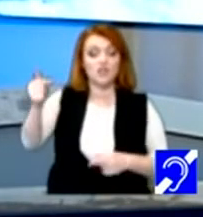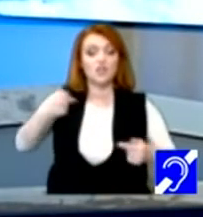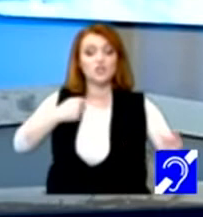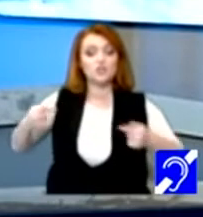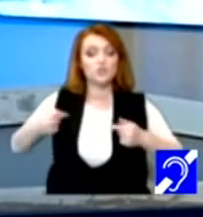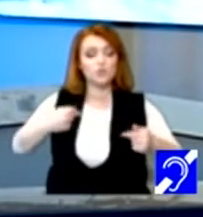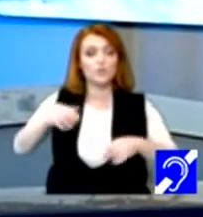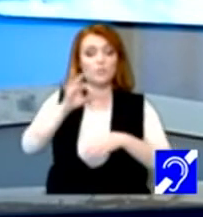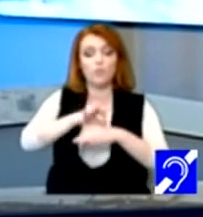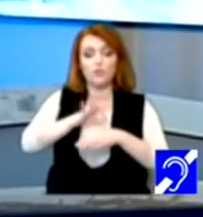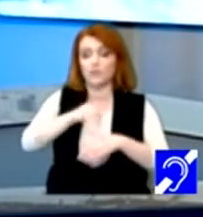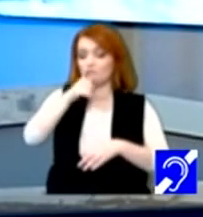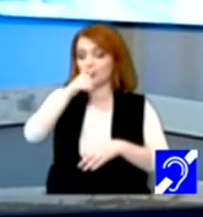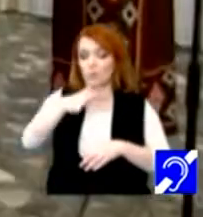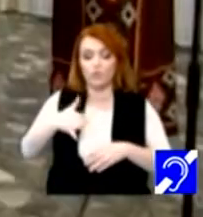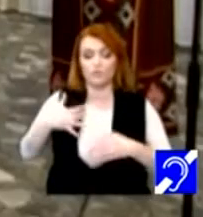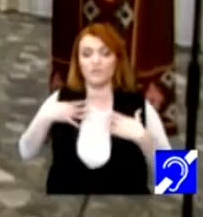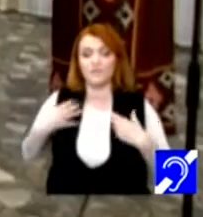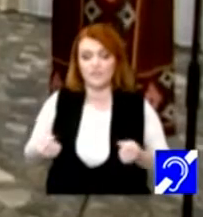suferă de boli incurabile.